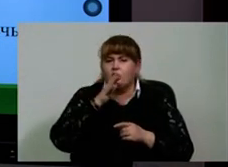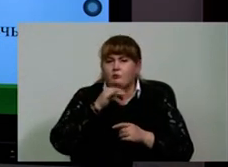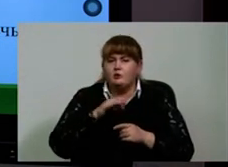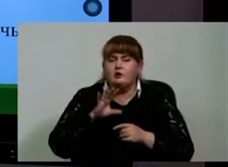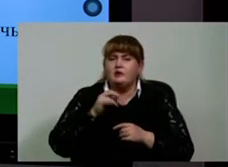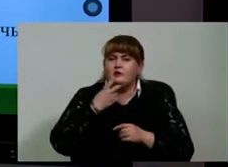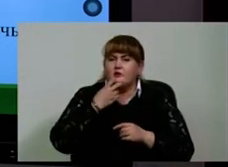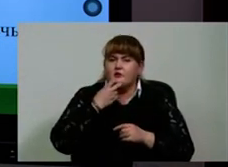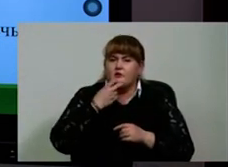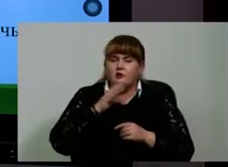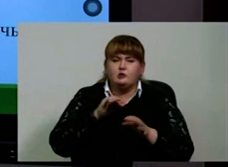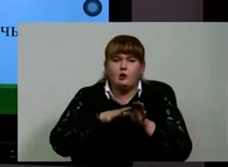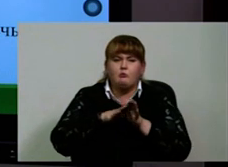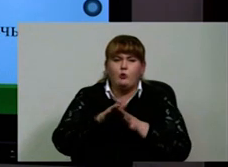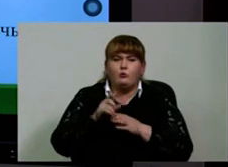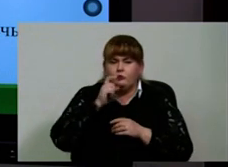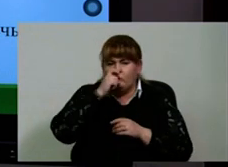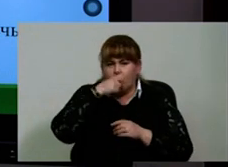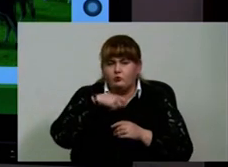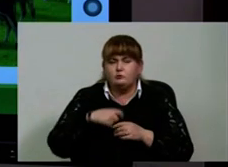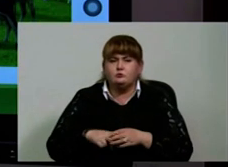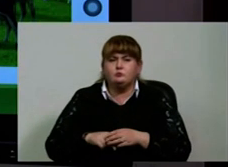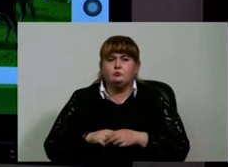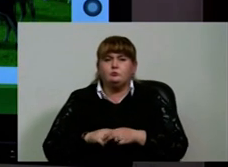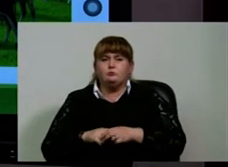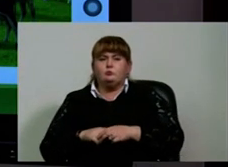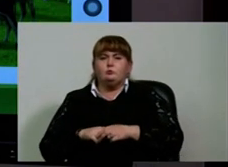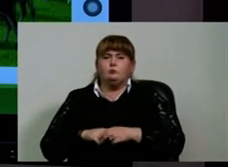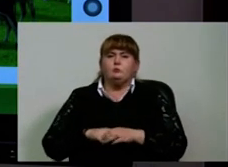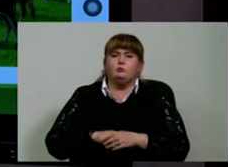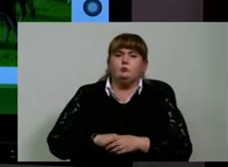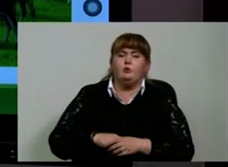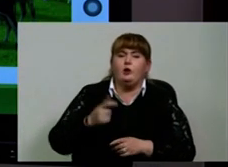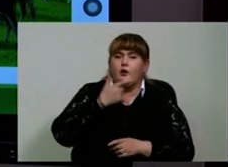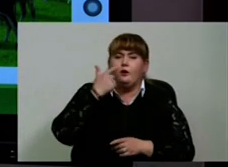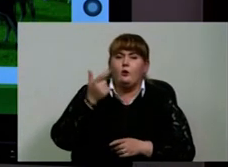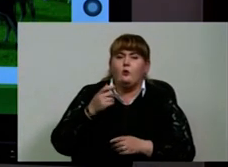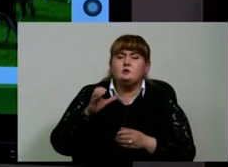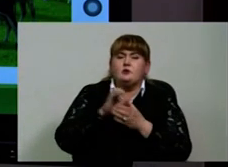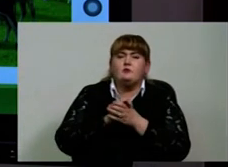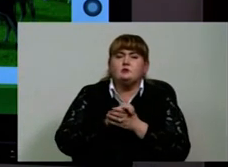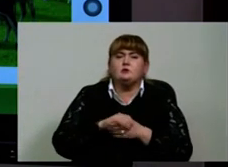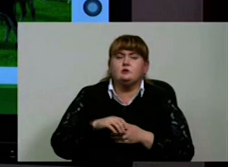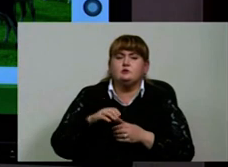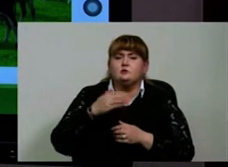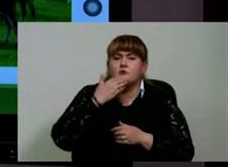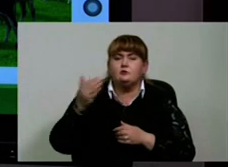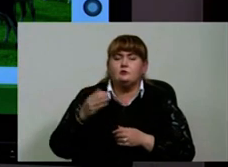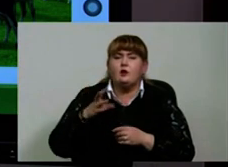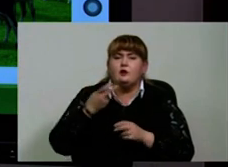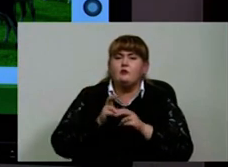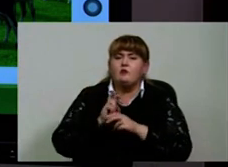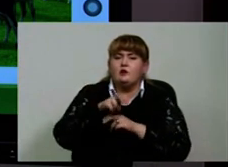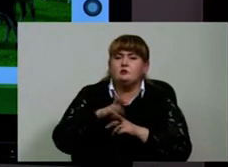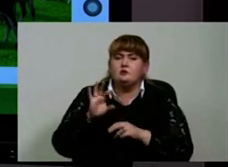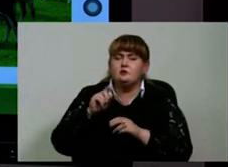и ироничен, и наполнен горечью. Герой Советского Союза – это выходец из тех